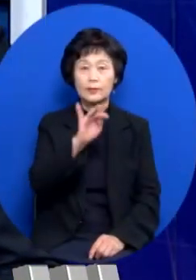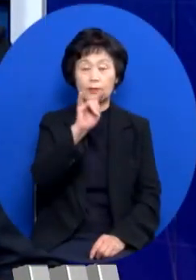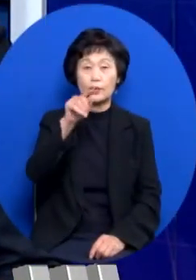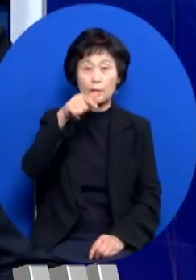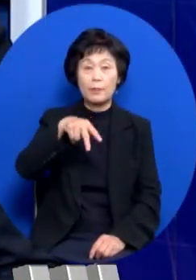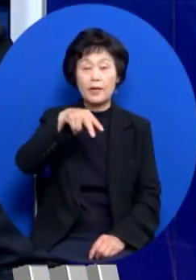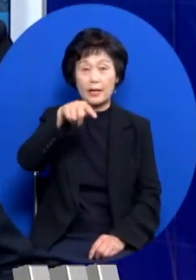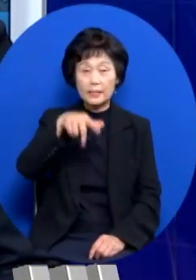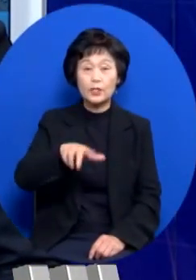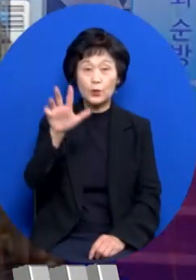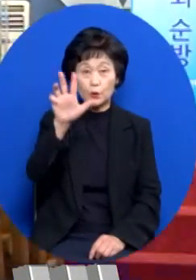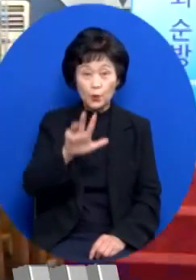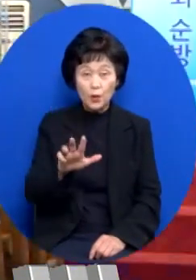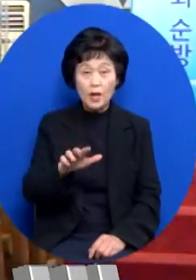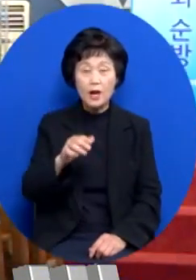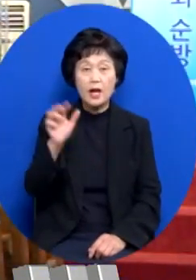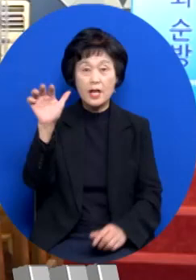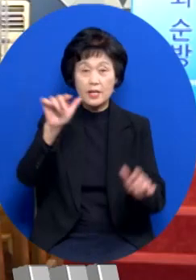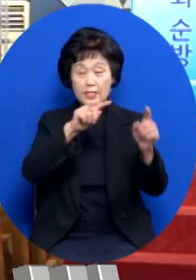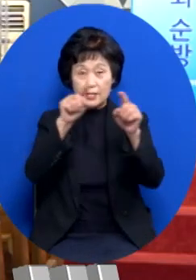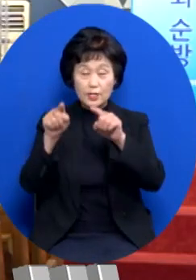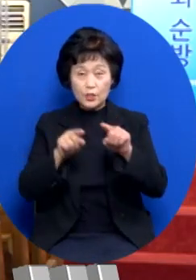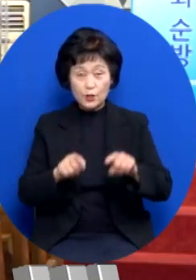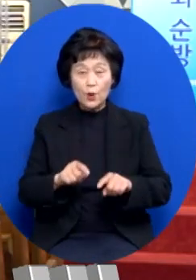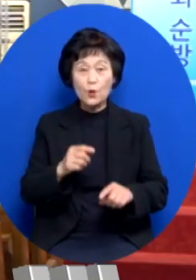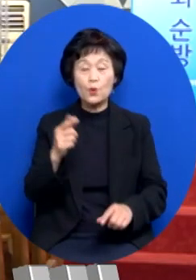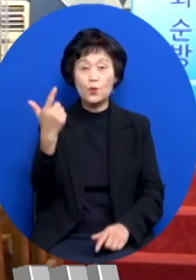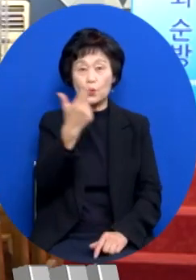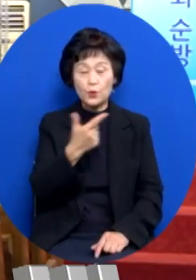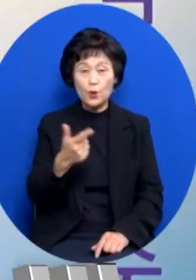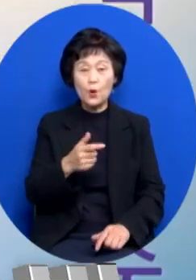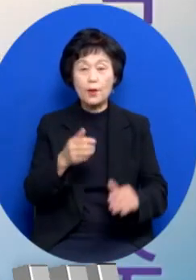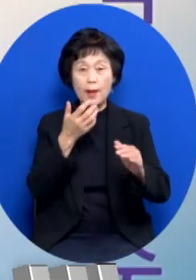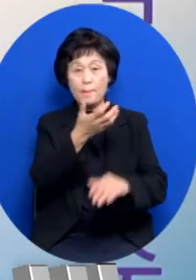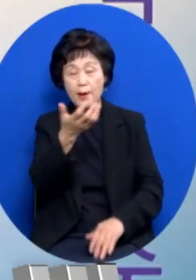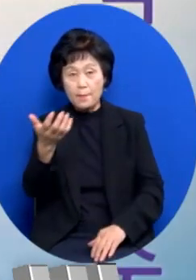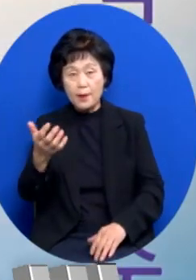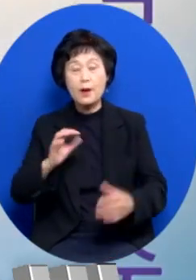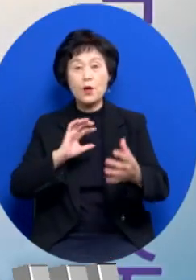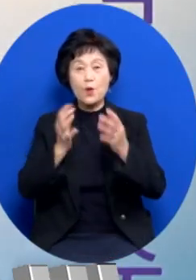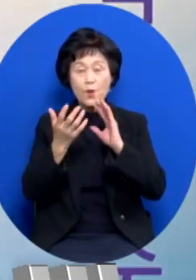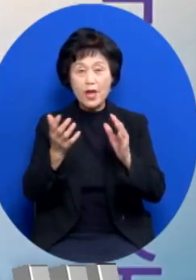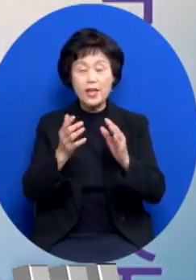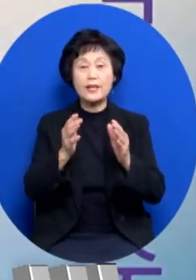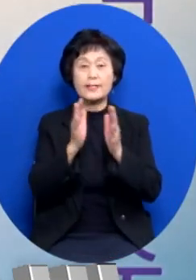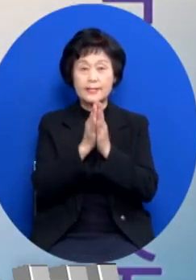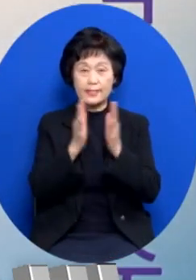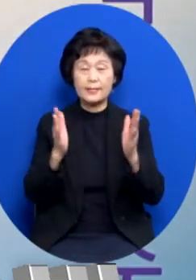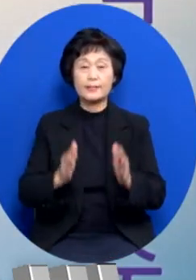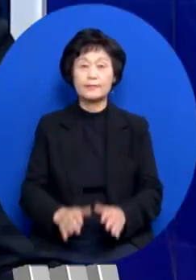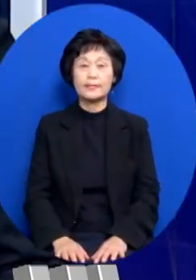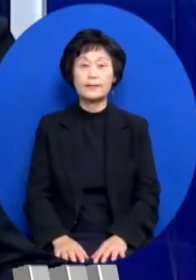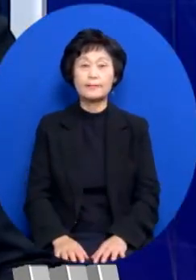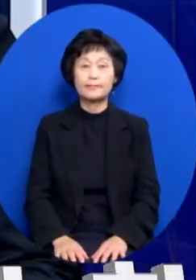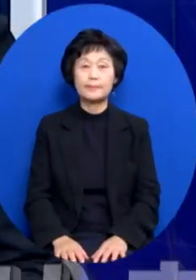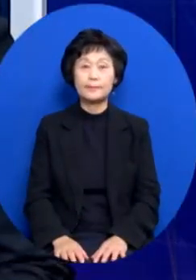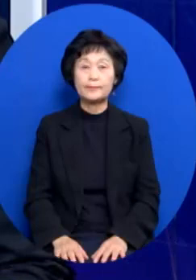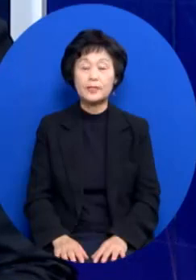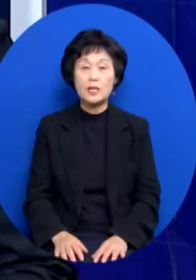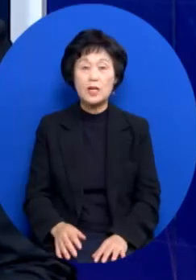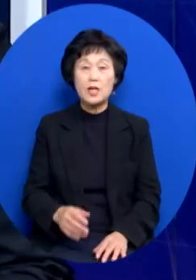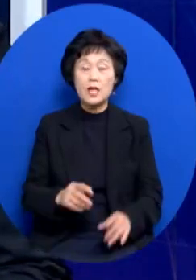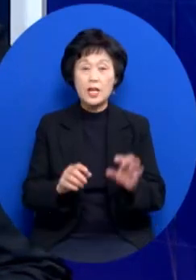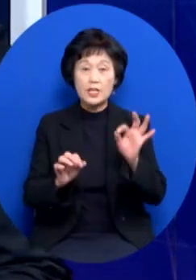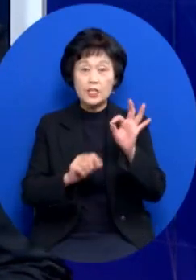주교 장로회 백석총회가 전국노회 순방 간담회를 진행했습니다. 주요 내용은 잠시 후에 전해드리겠습니다.